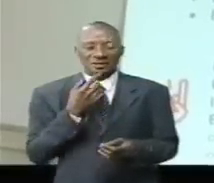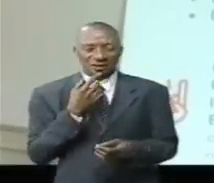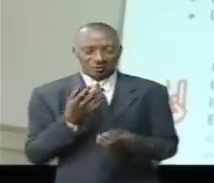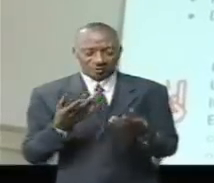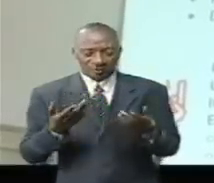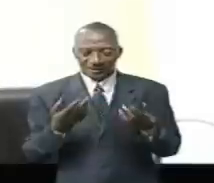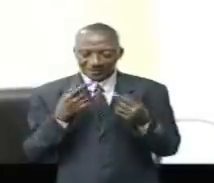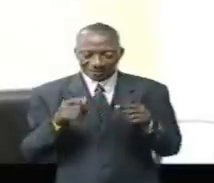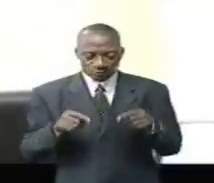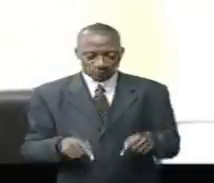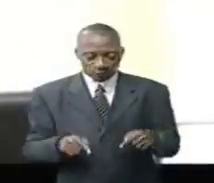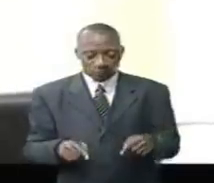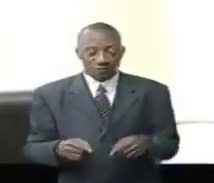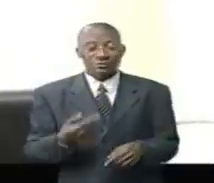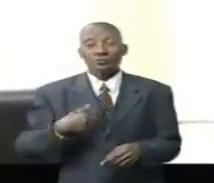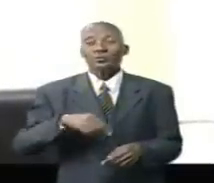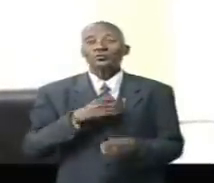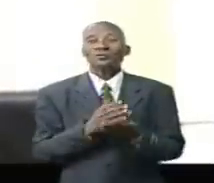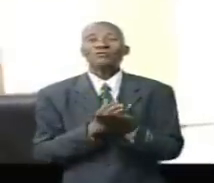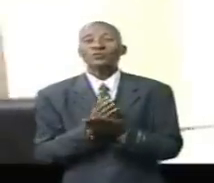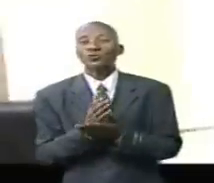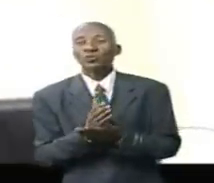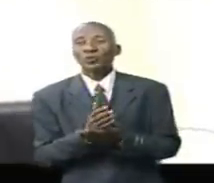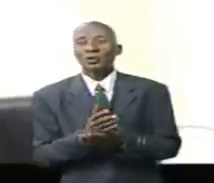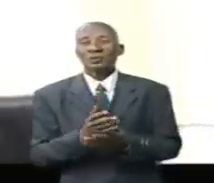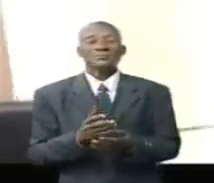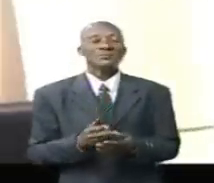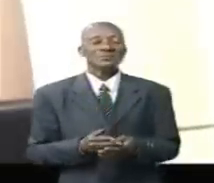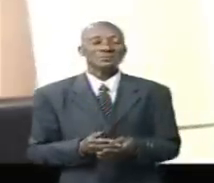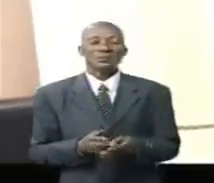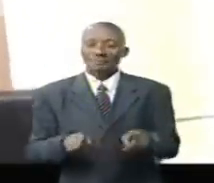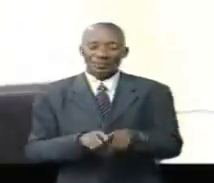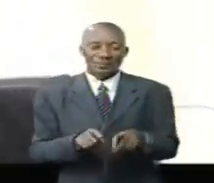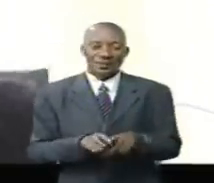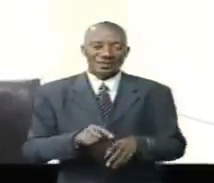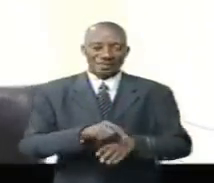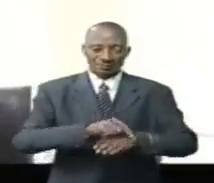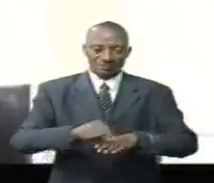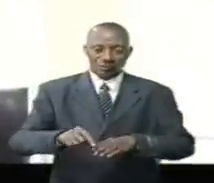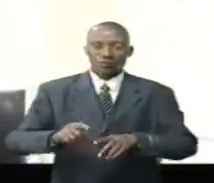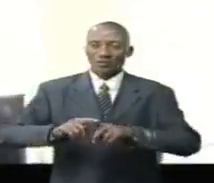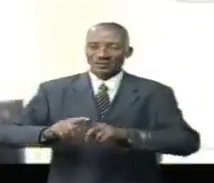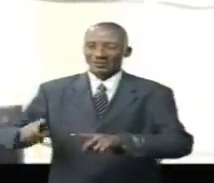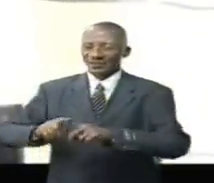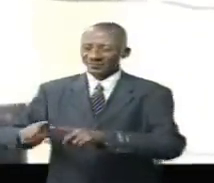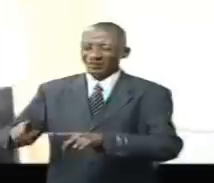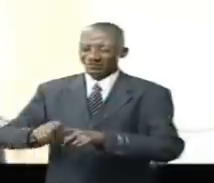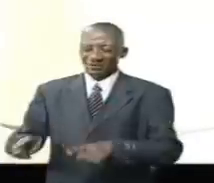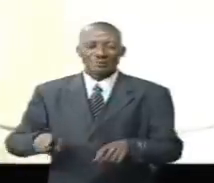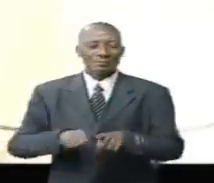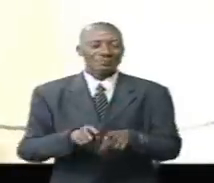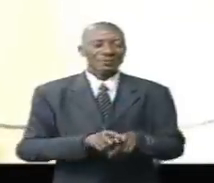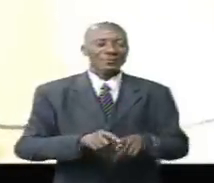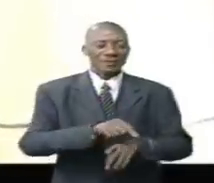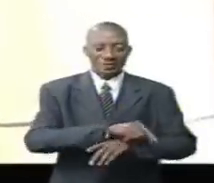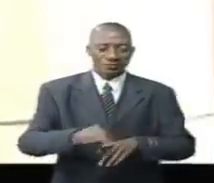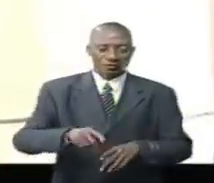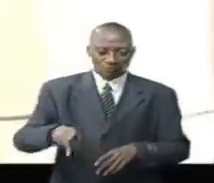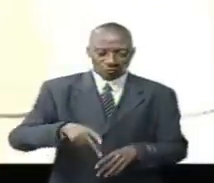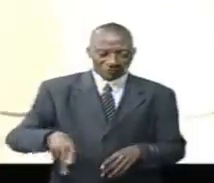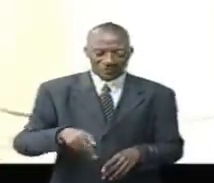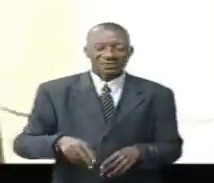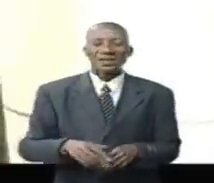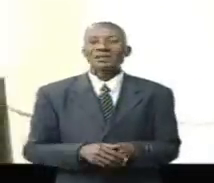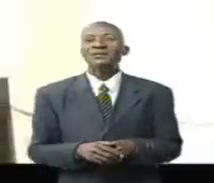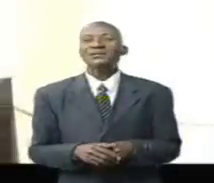direction générale, que ce soit à la direction provinciale. Ce sont les échantillons que nous avons pris dans un premier temps, donc la direction générale